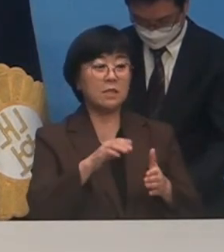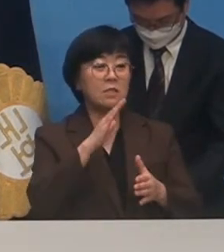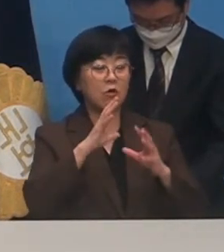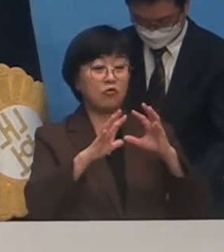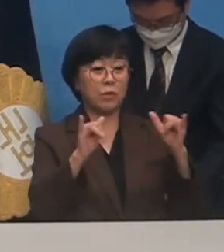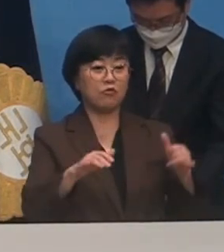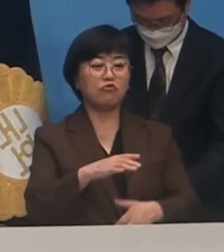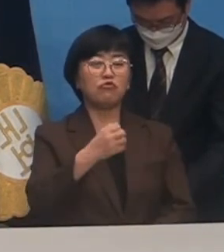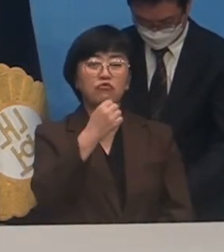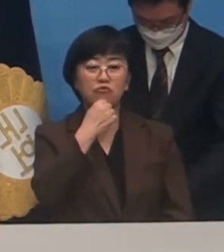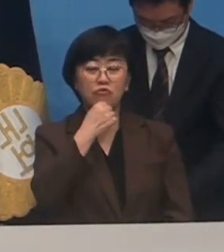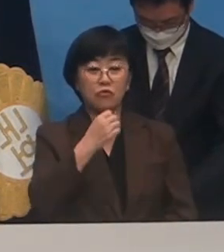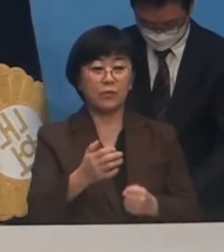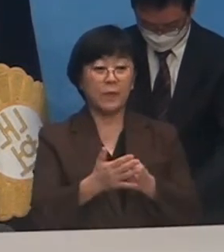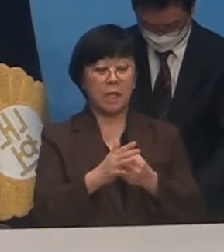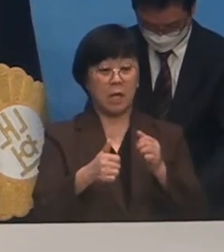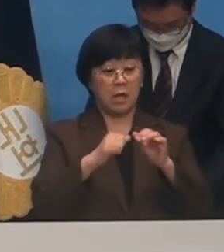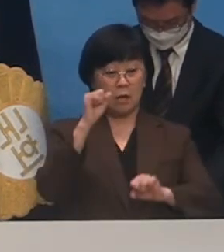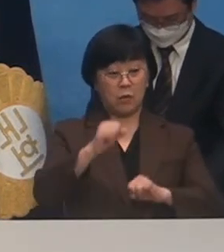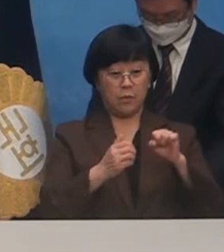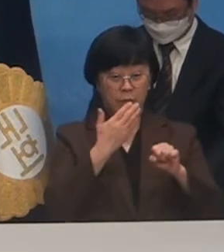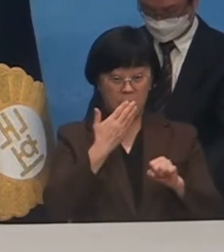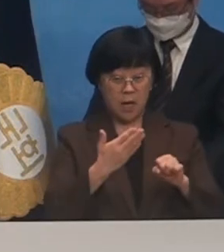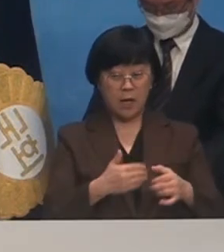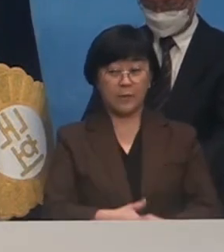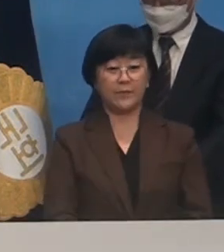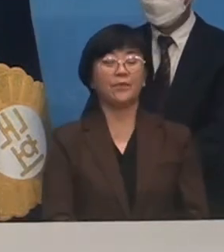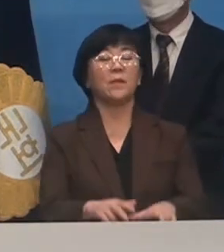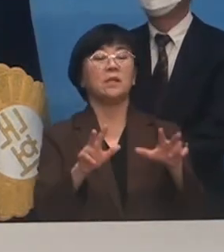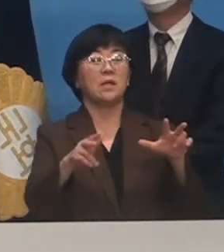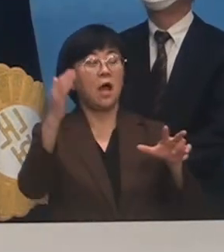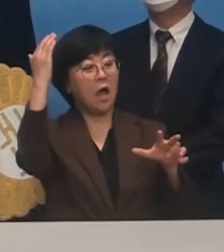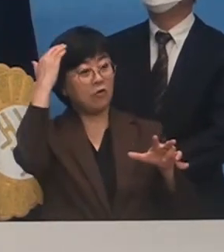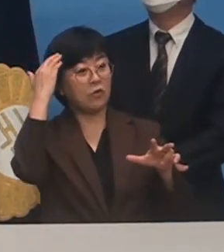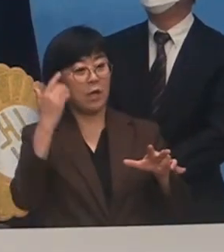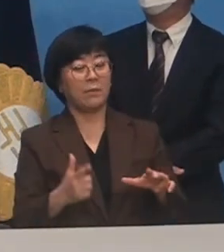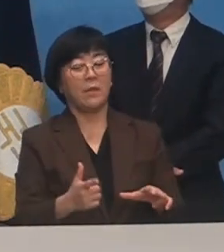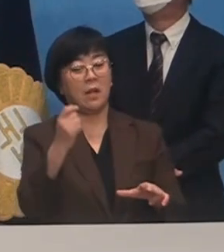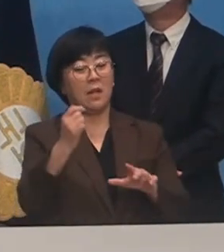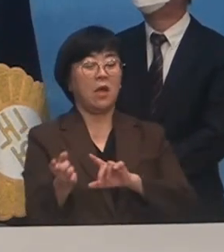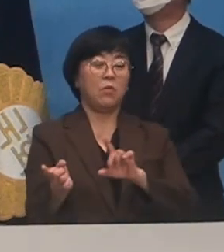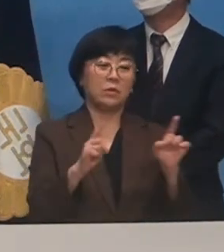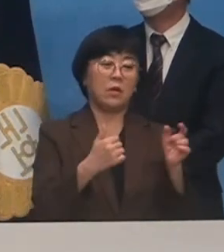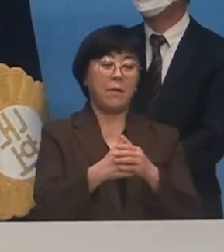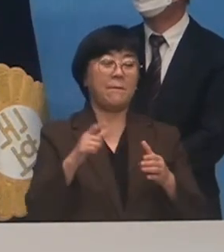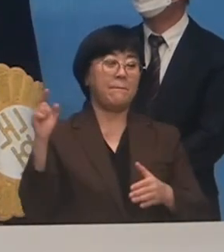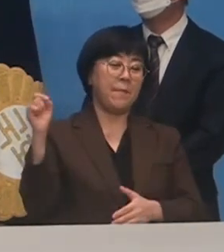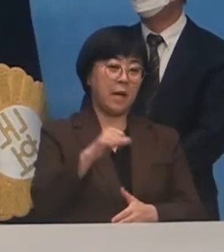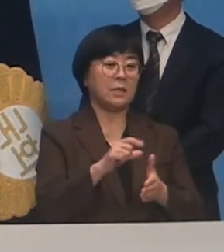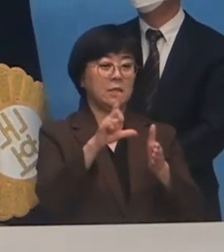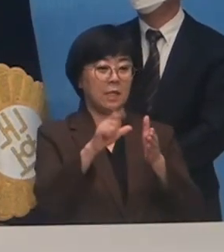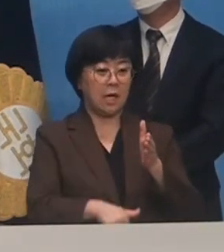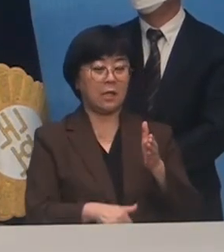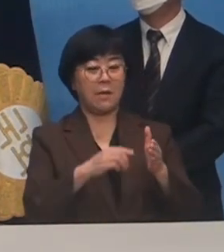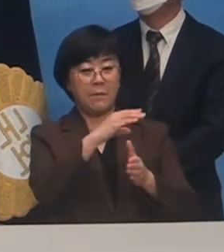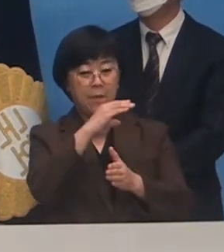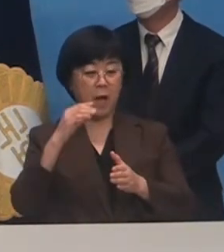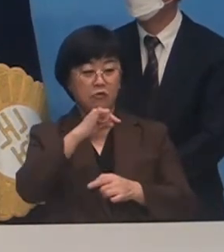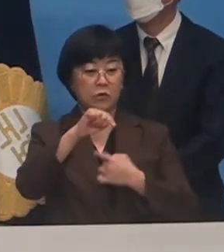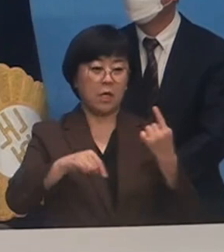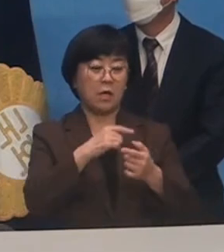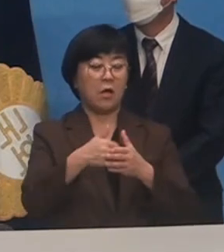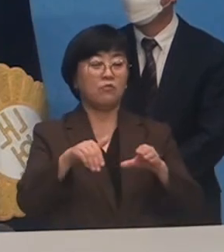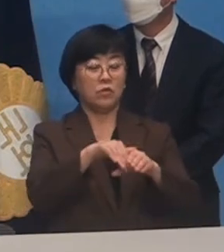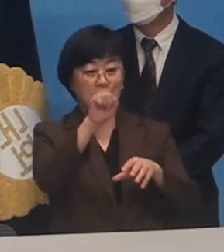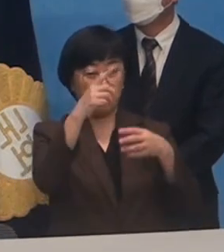국민이 우스우면 이런 짓을 할 수 있다는 말인가. 이제 대한민국이 속히 회복되어 빠른 시간 안에 정상화되길 바란다.